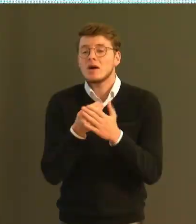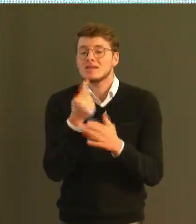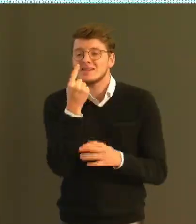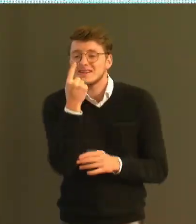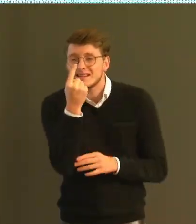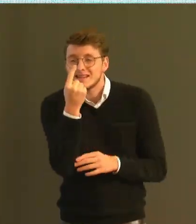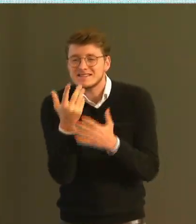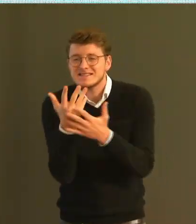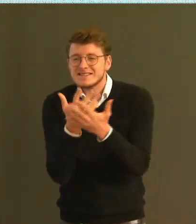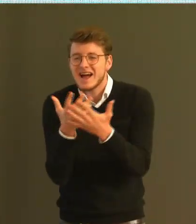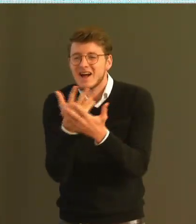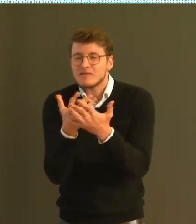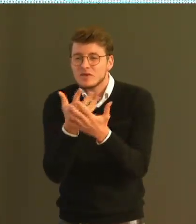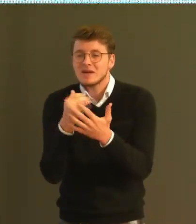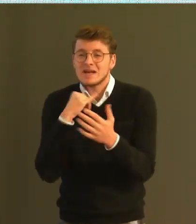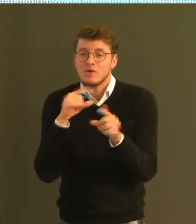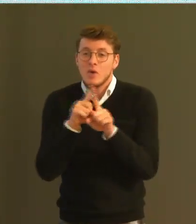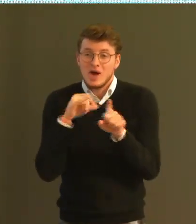faut